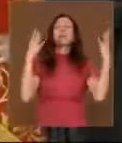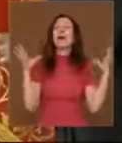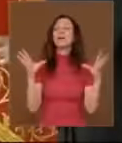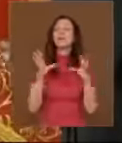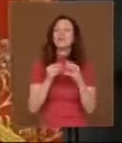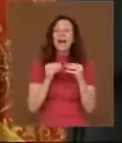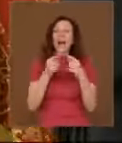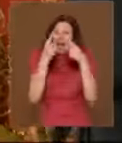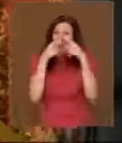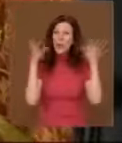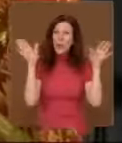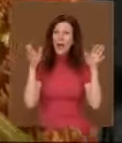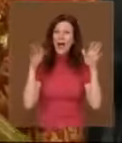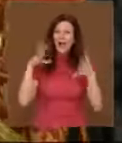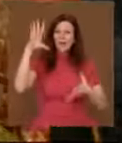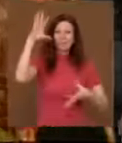на небесата.